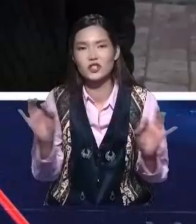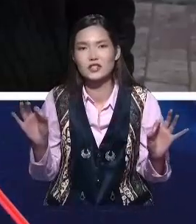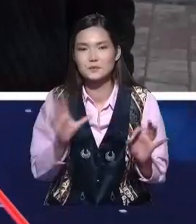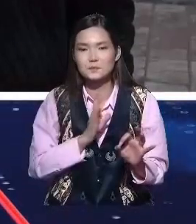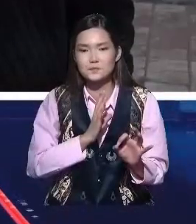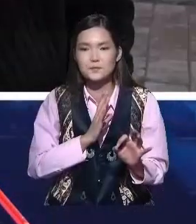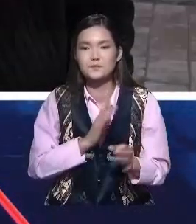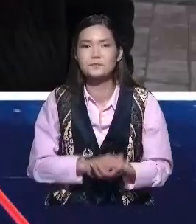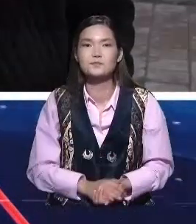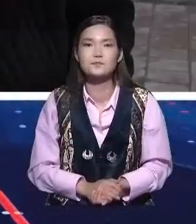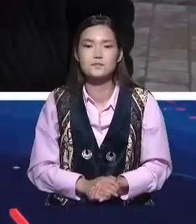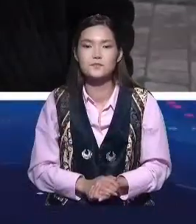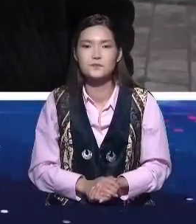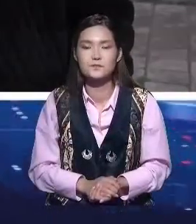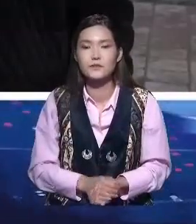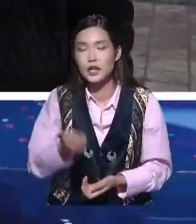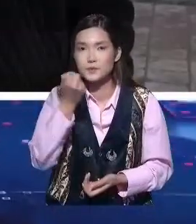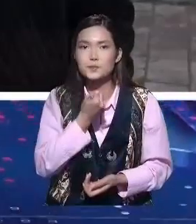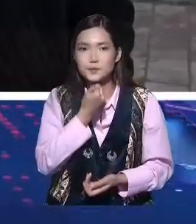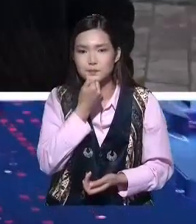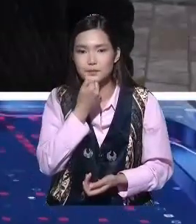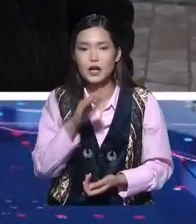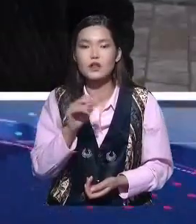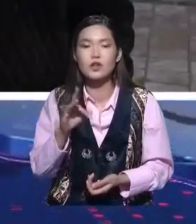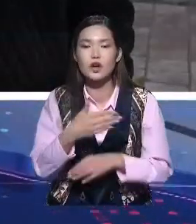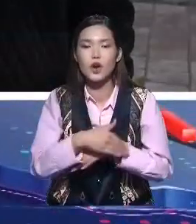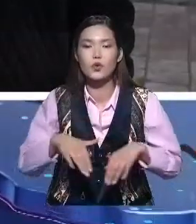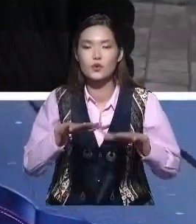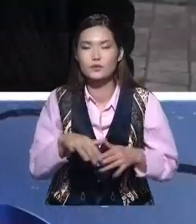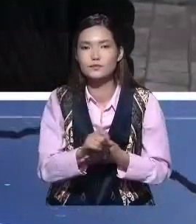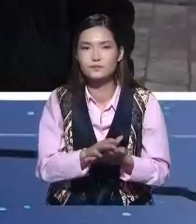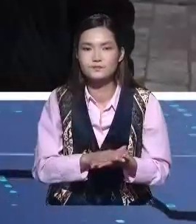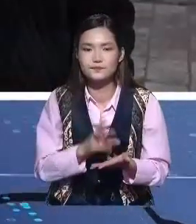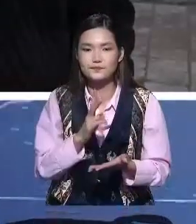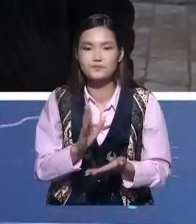қарсы алып жатыр. Рахмет, Торғай өңірінен байланысқа шыққан әріптесім Заңғар Санай болатын.